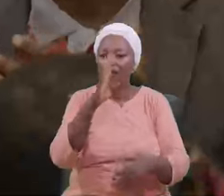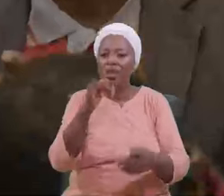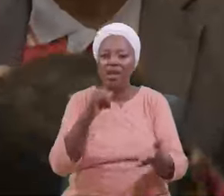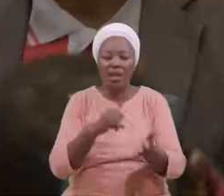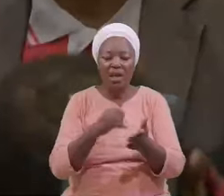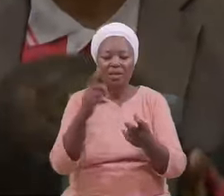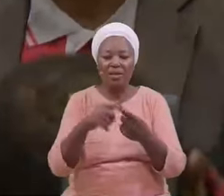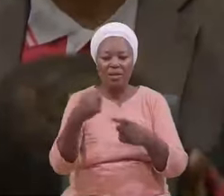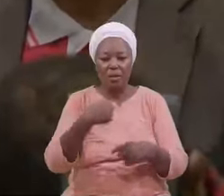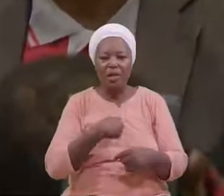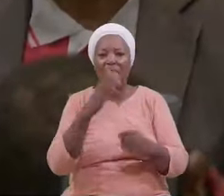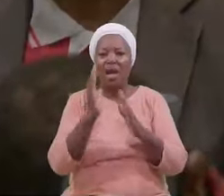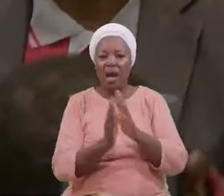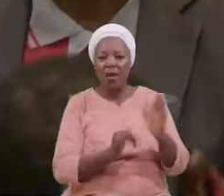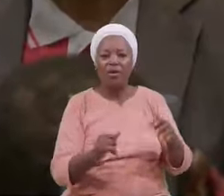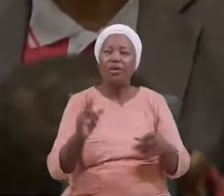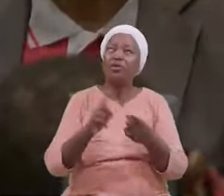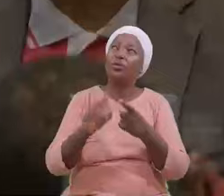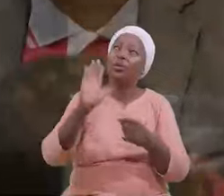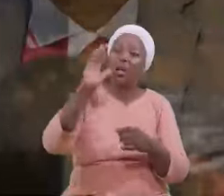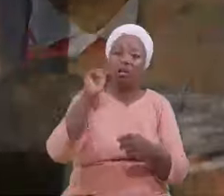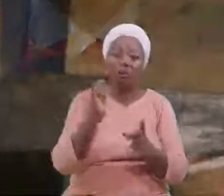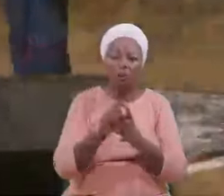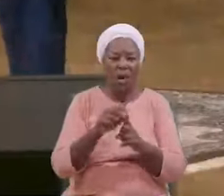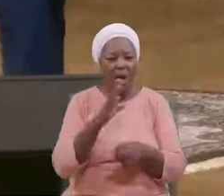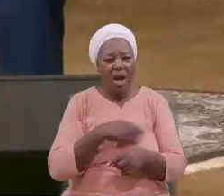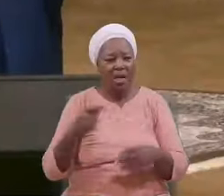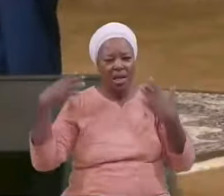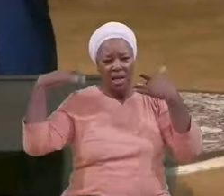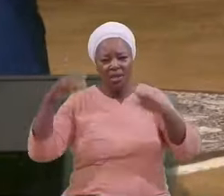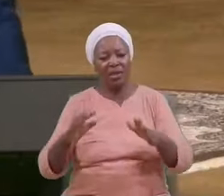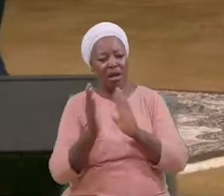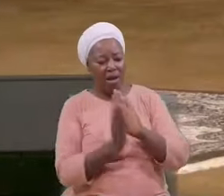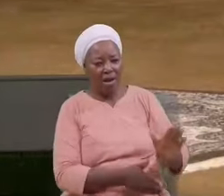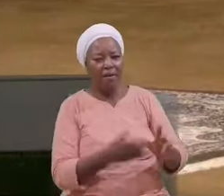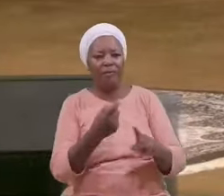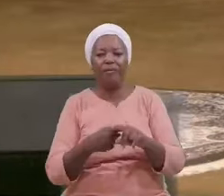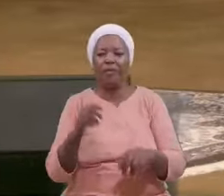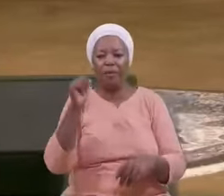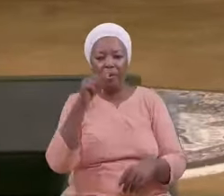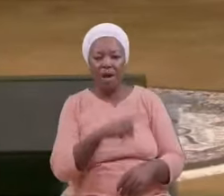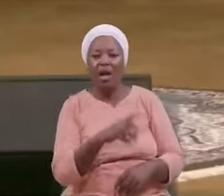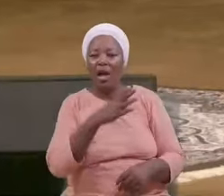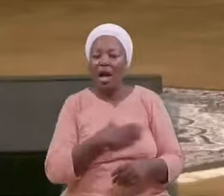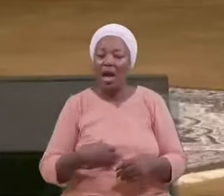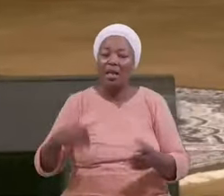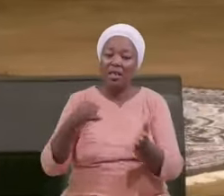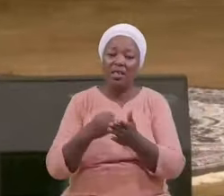ta parole. Et l'ange le quitta. Et c'était